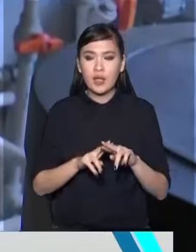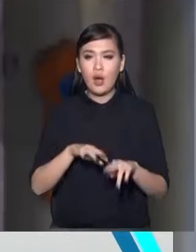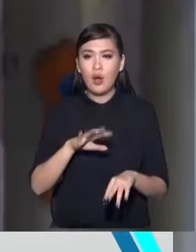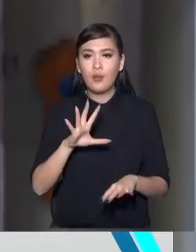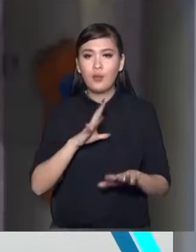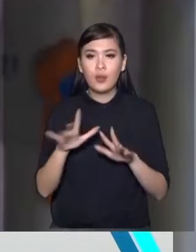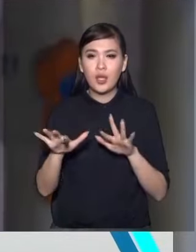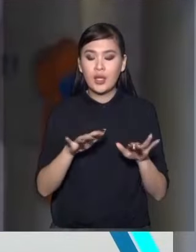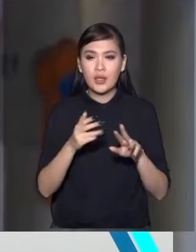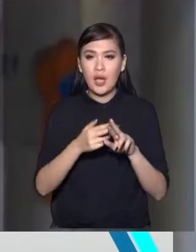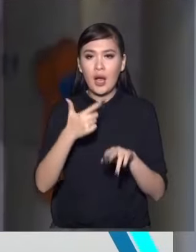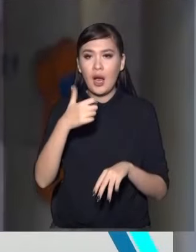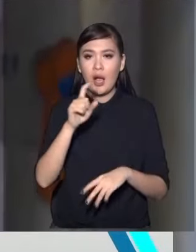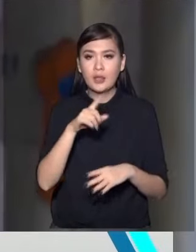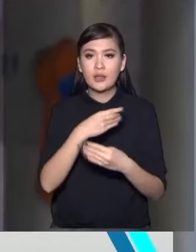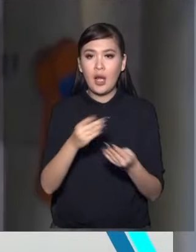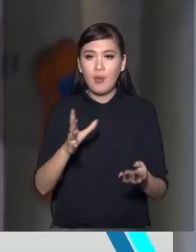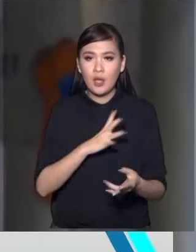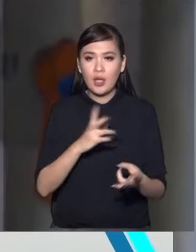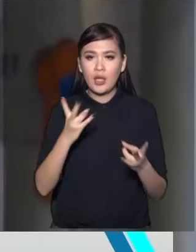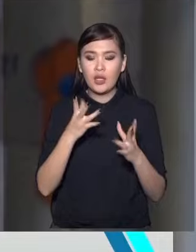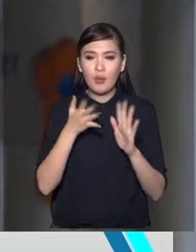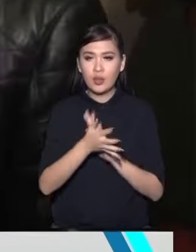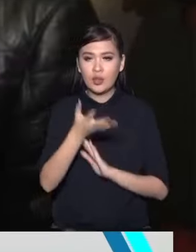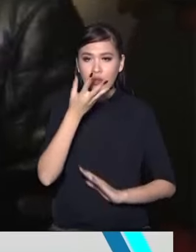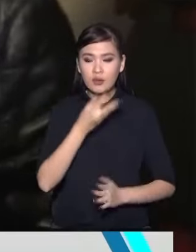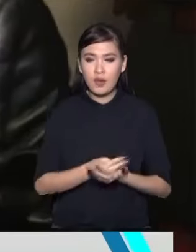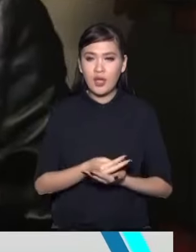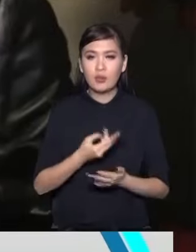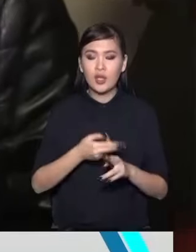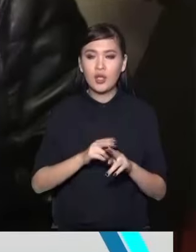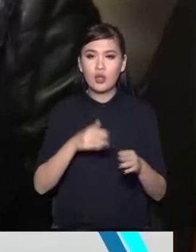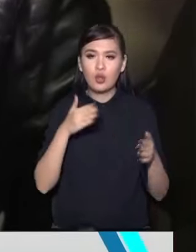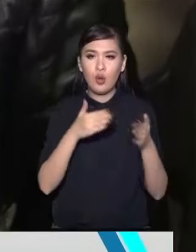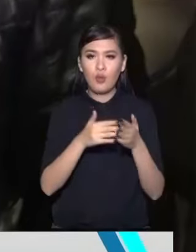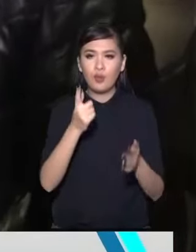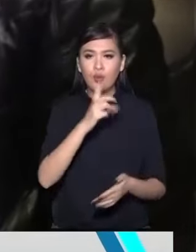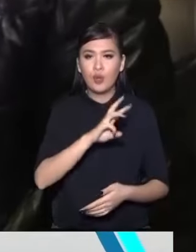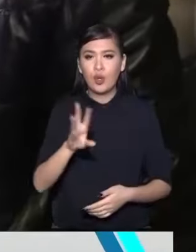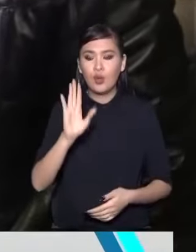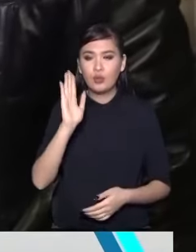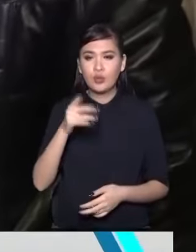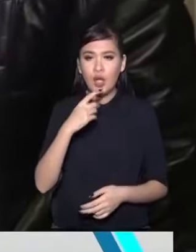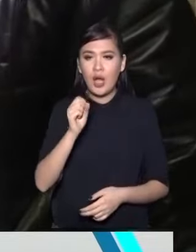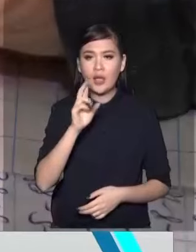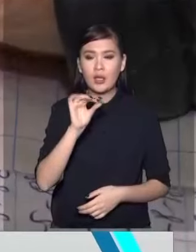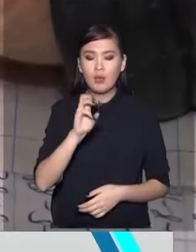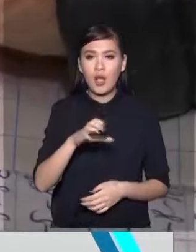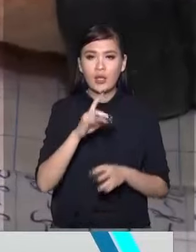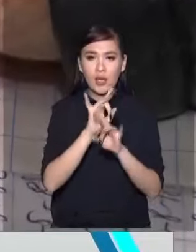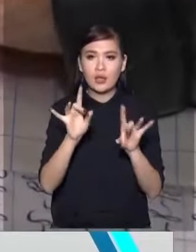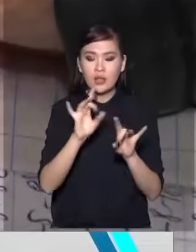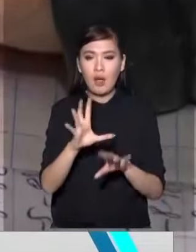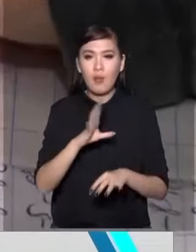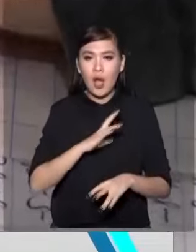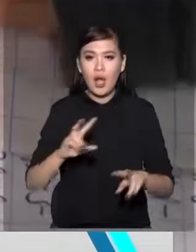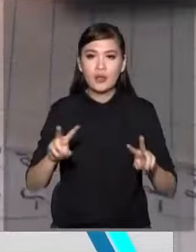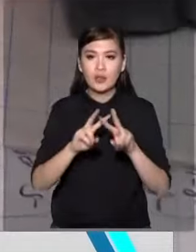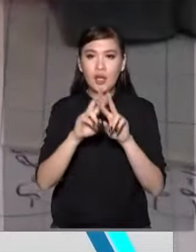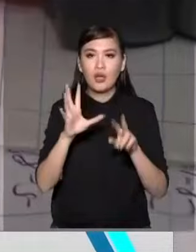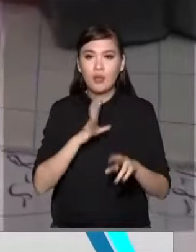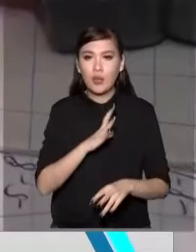чтобы подвести газ далее, нужно потратиться самим. Обойдется это в среднем до 1 миллиона тенге. В Акимате сообщили, что эту статью расходов астанчанам